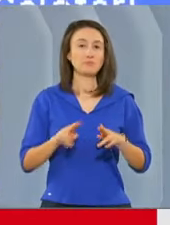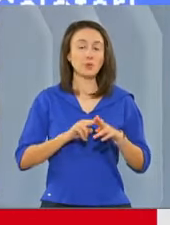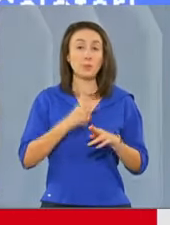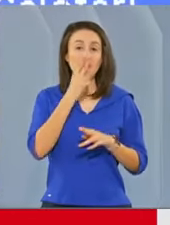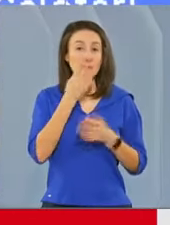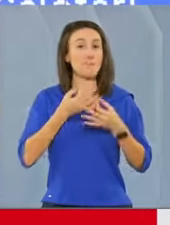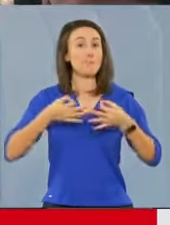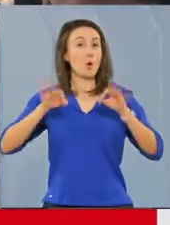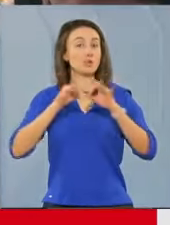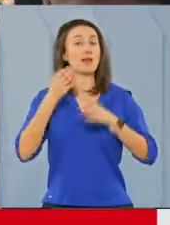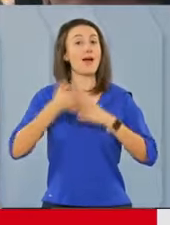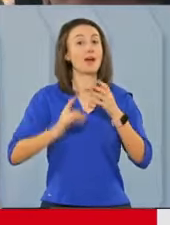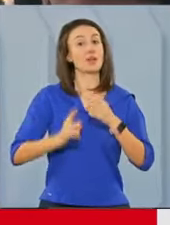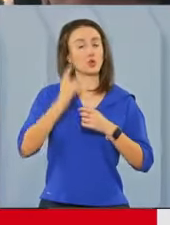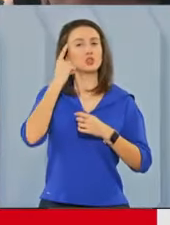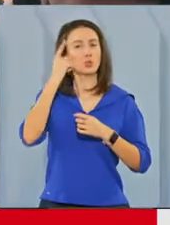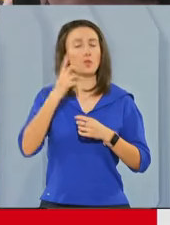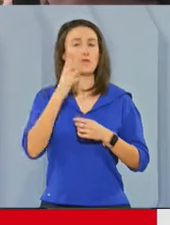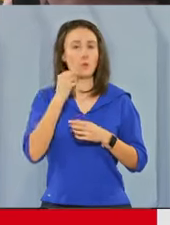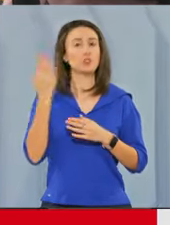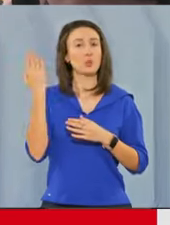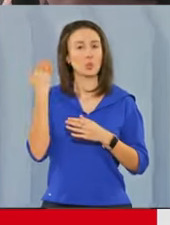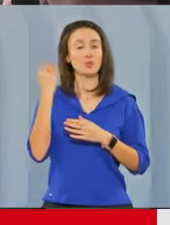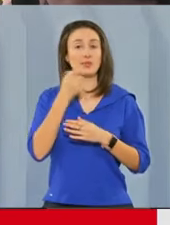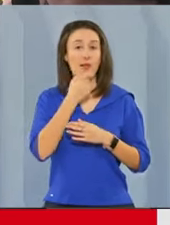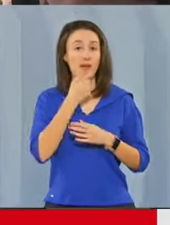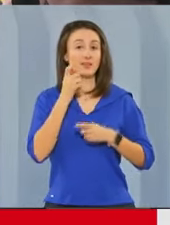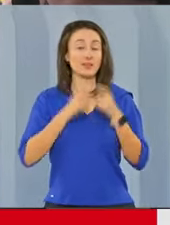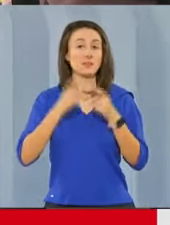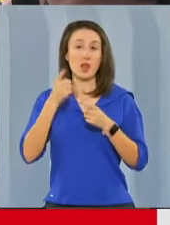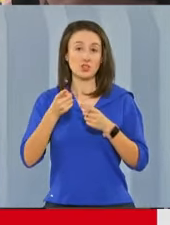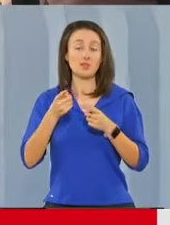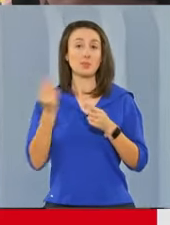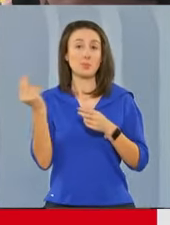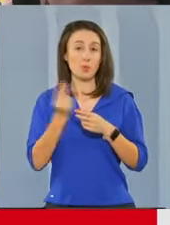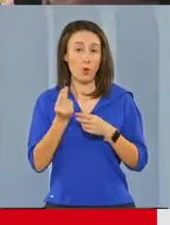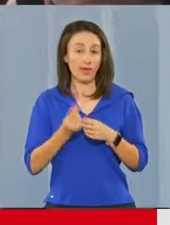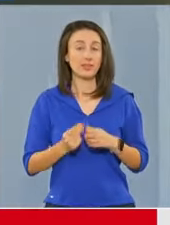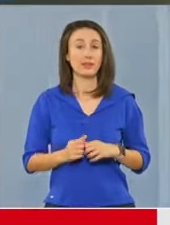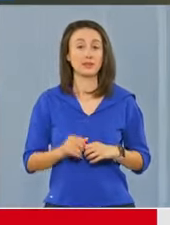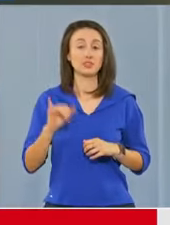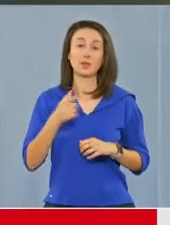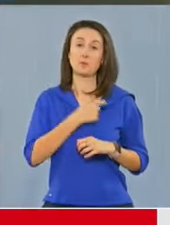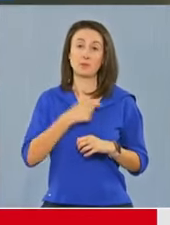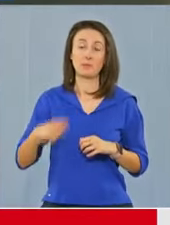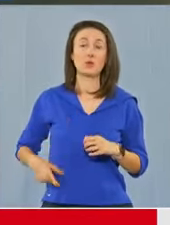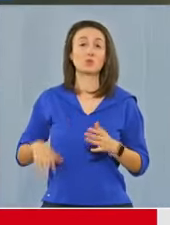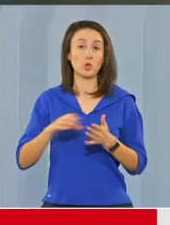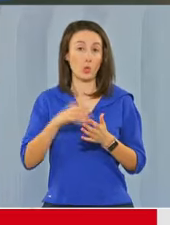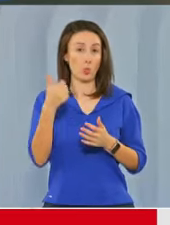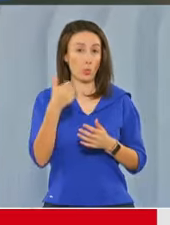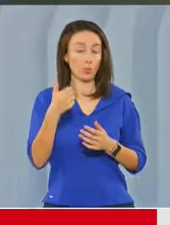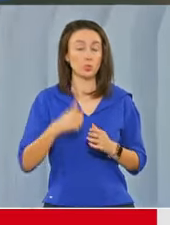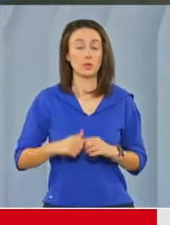tu modernizarea gării de nord? Știu că se vorbește de foarte mulți ani despre acest proiect, inclusiv primarul sectorului 1,